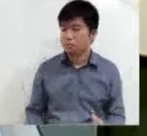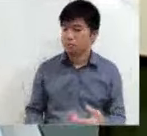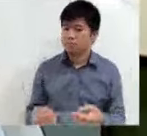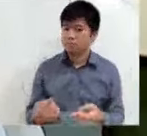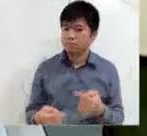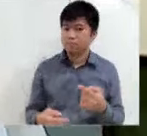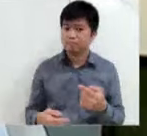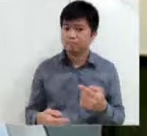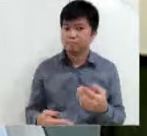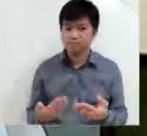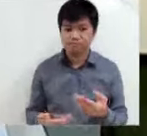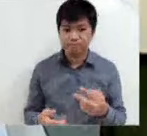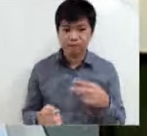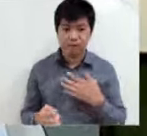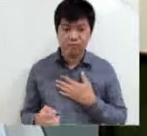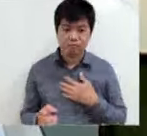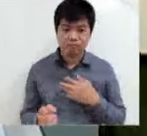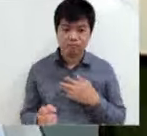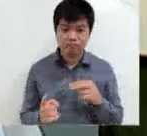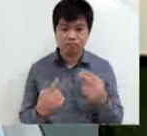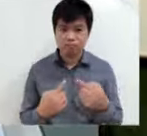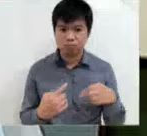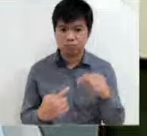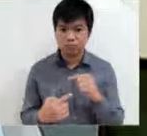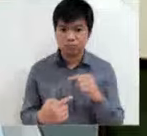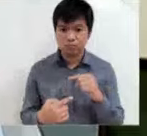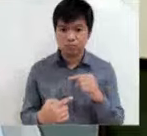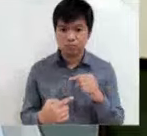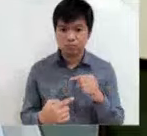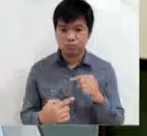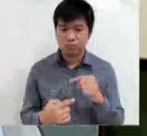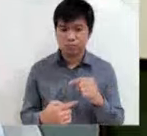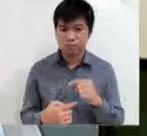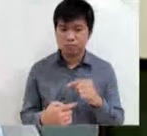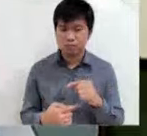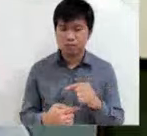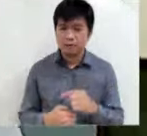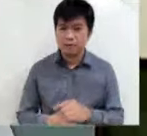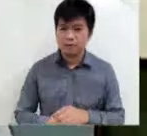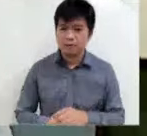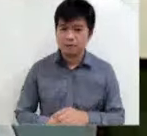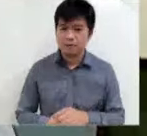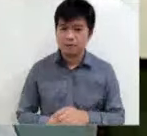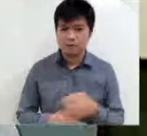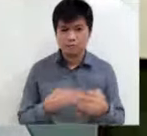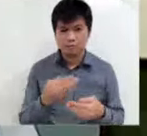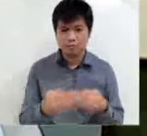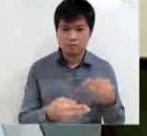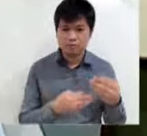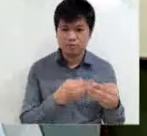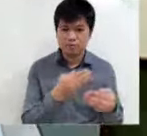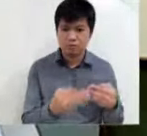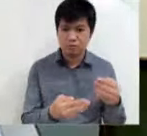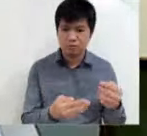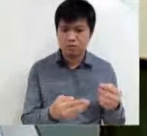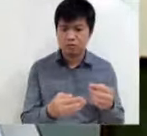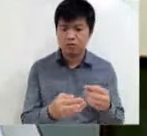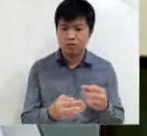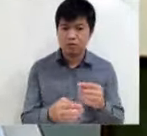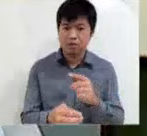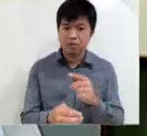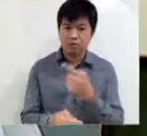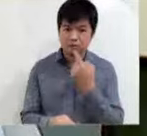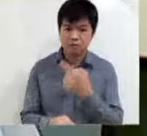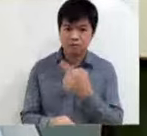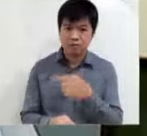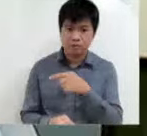our records will bear us out. Due process was definitely accorded to them. They were every time